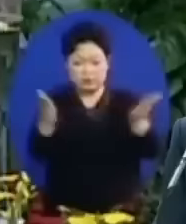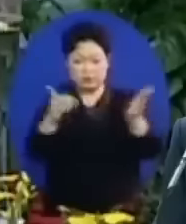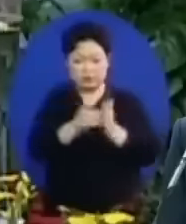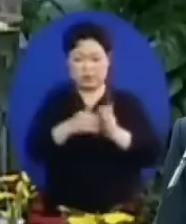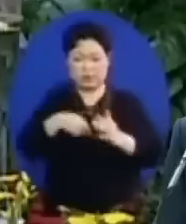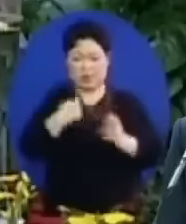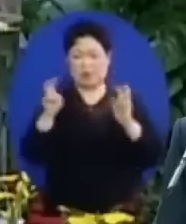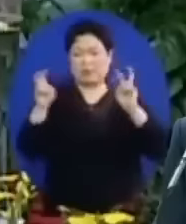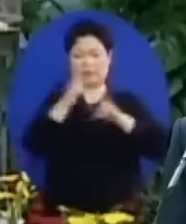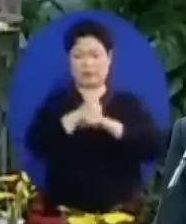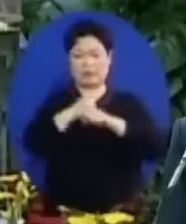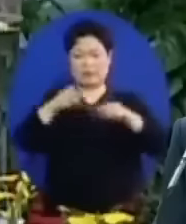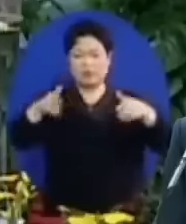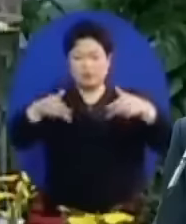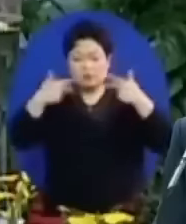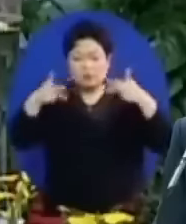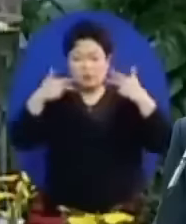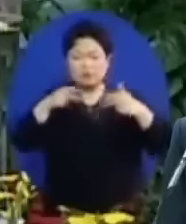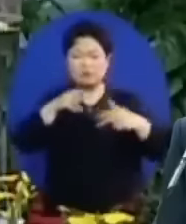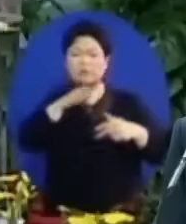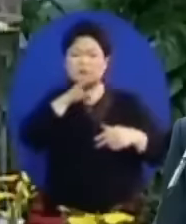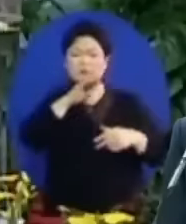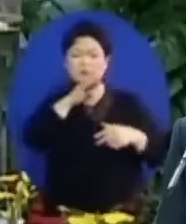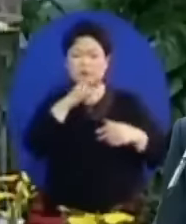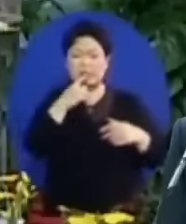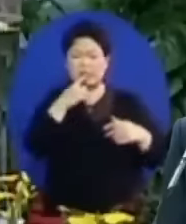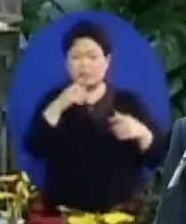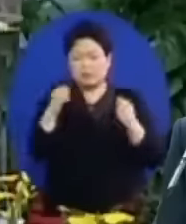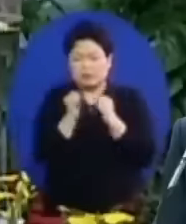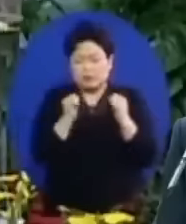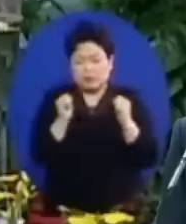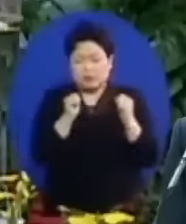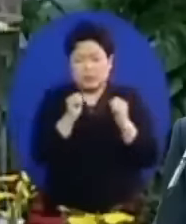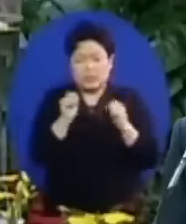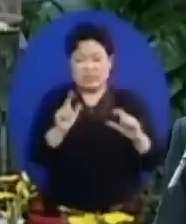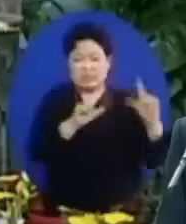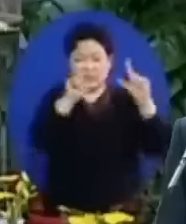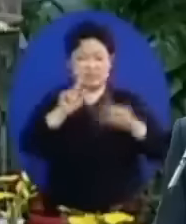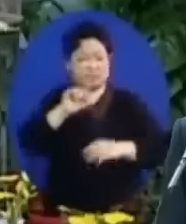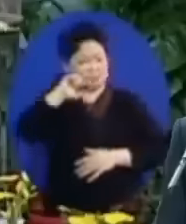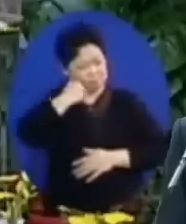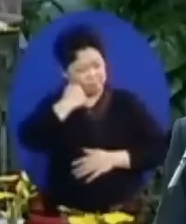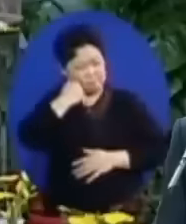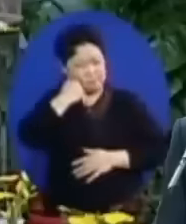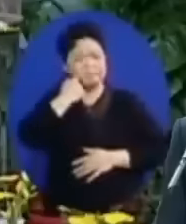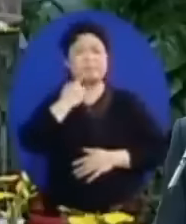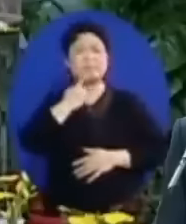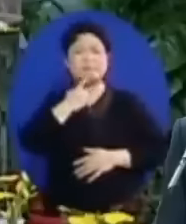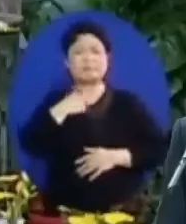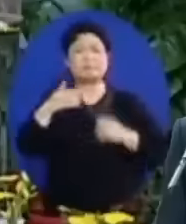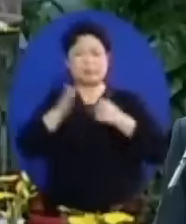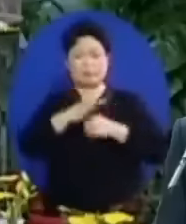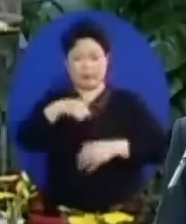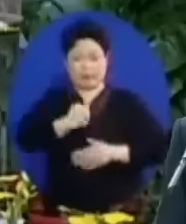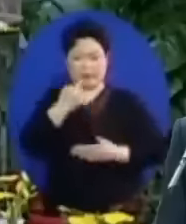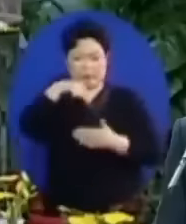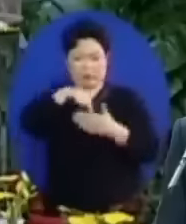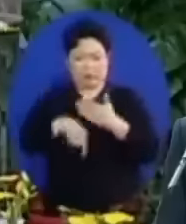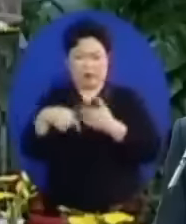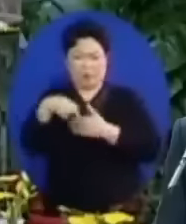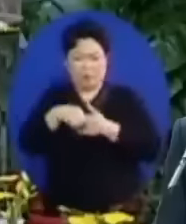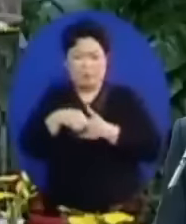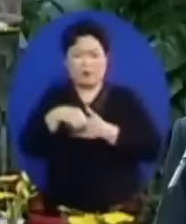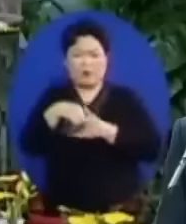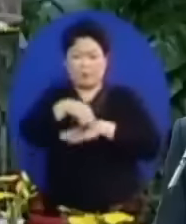하면서 난방도 하지 못하고 겨울을 지내는 등 힘겨운 생활을 했기 때문에 자기 마음속에 몸과